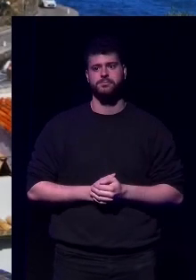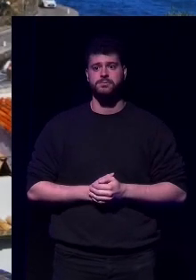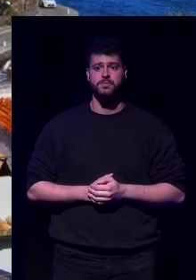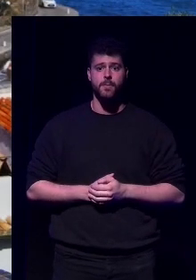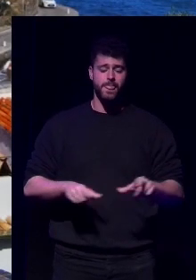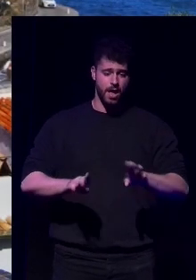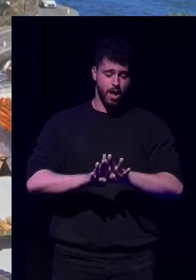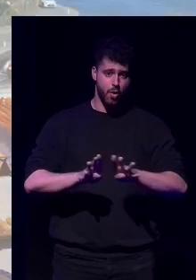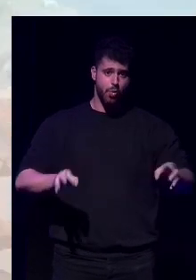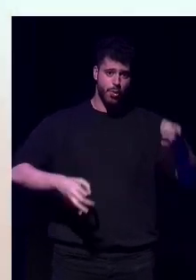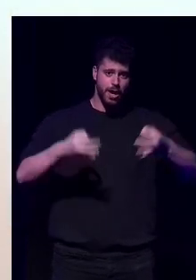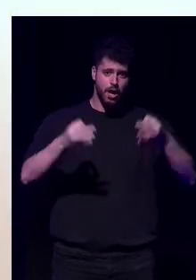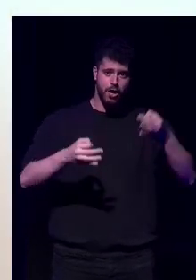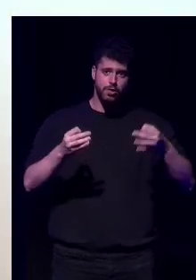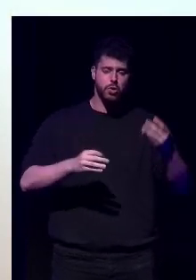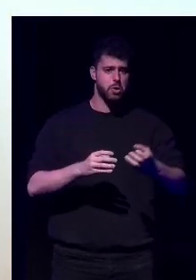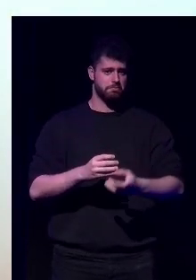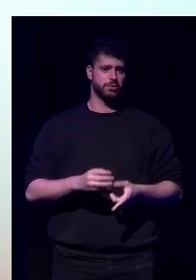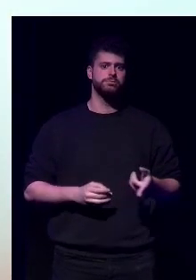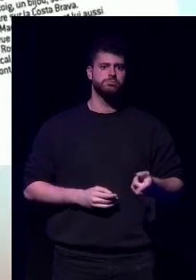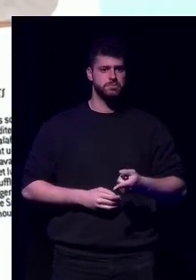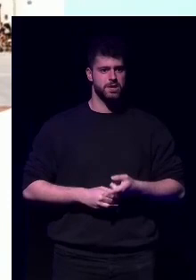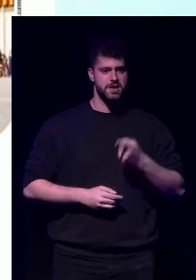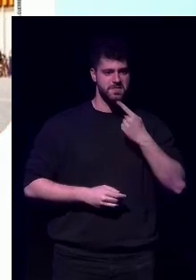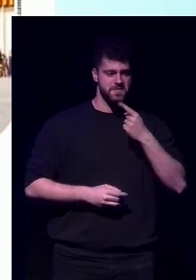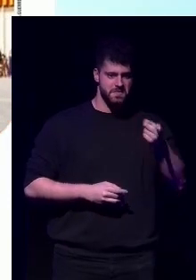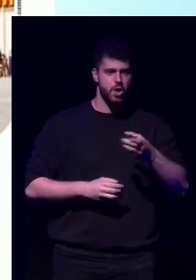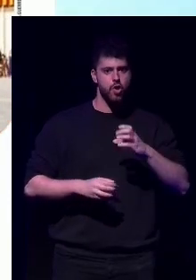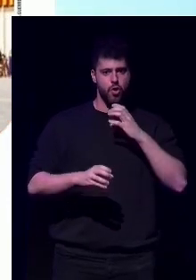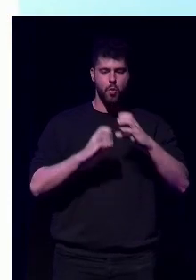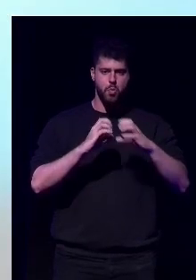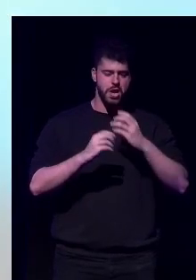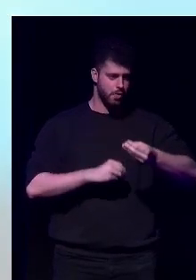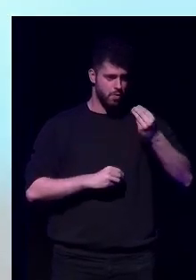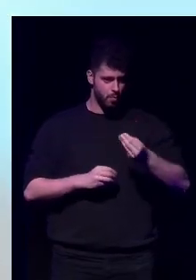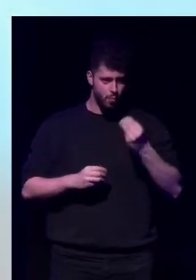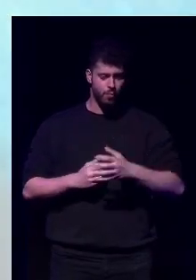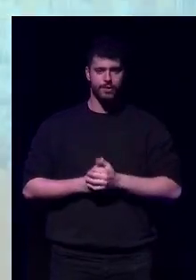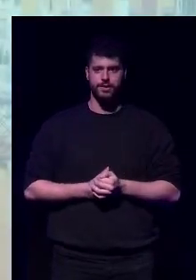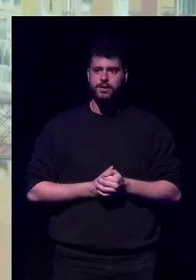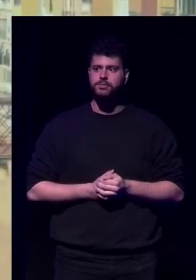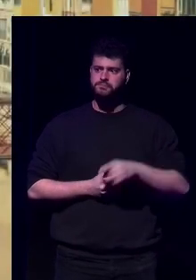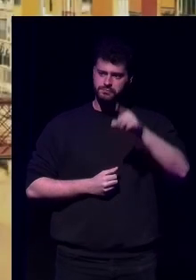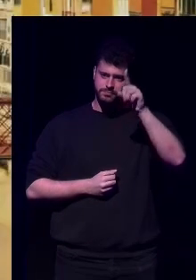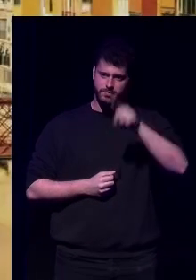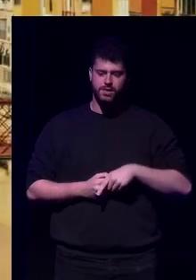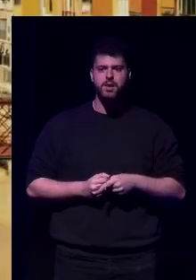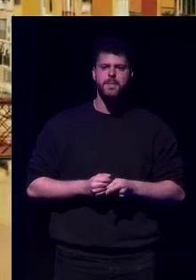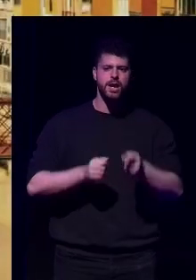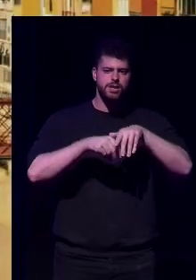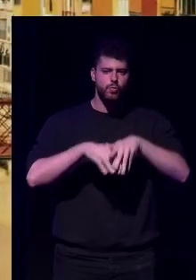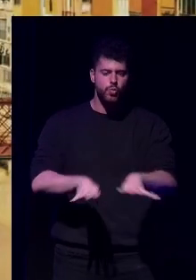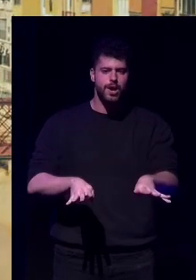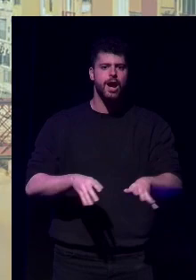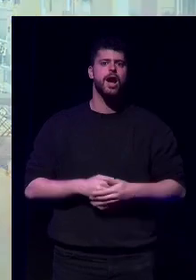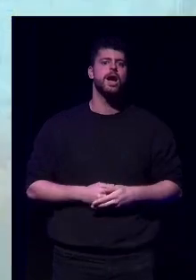valorat satisfactòriament la col·lecció de publicacions, reportatges i articles de l'editorial dedicats a divulgar l'àmplia oferta turística de la demarcació de